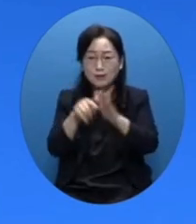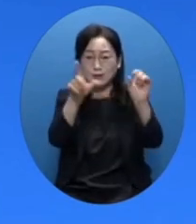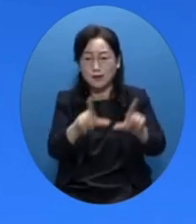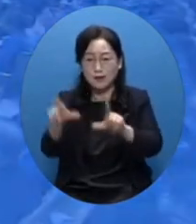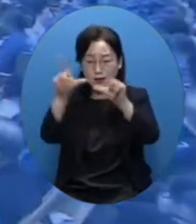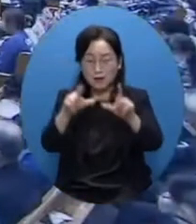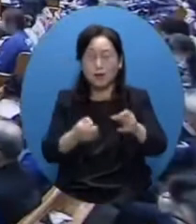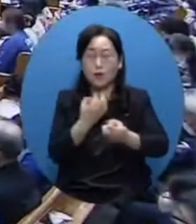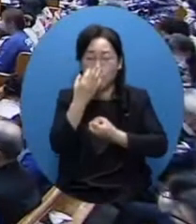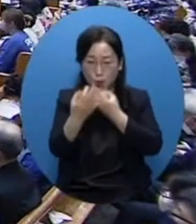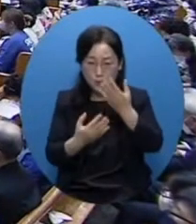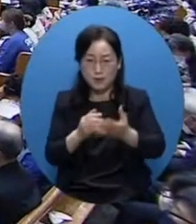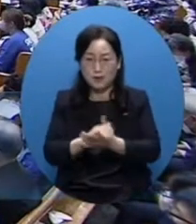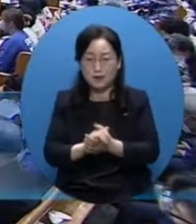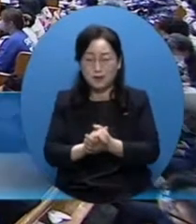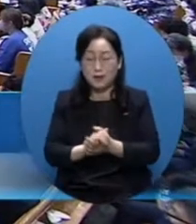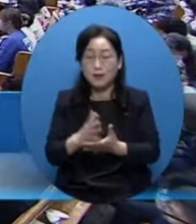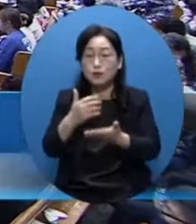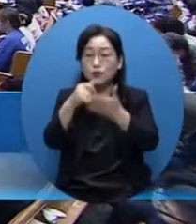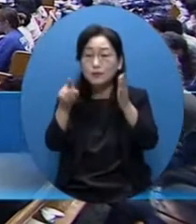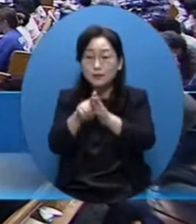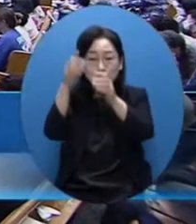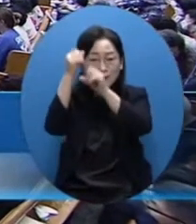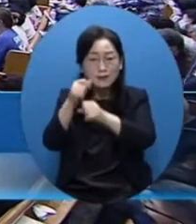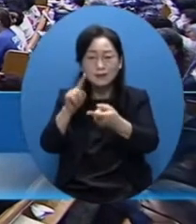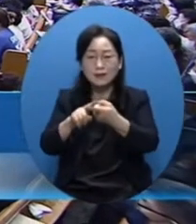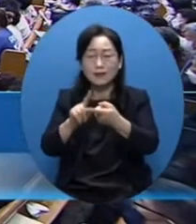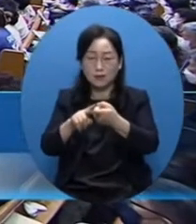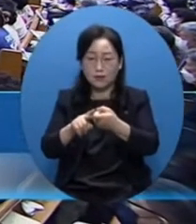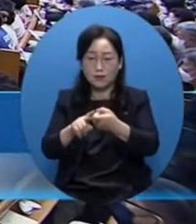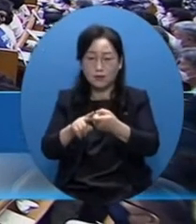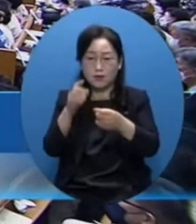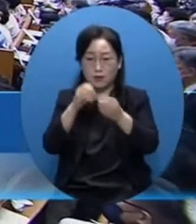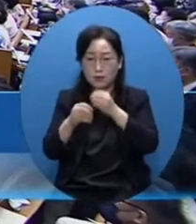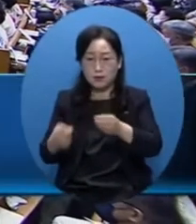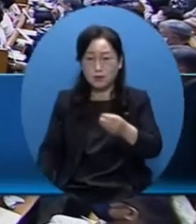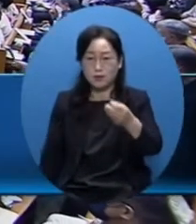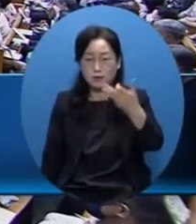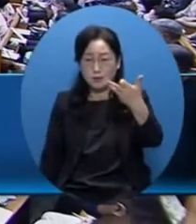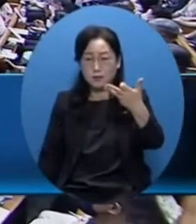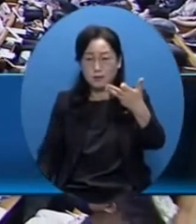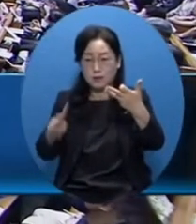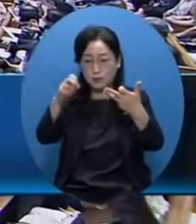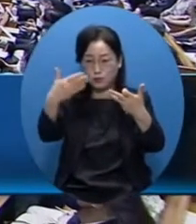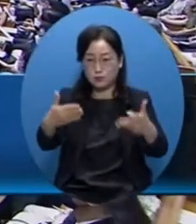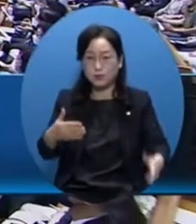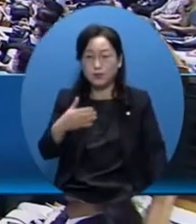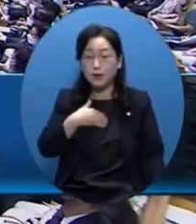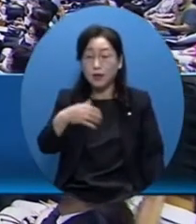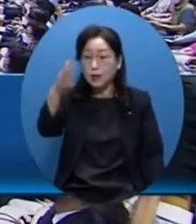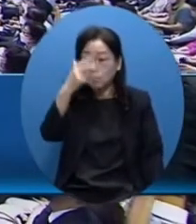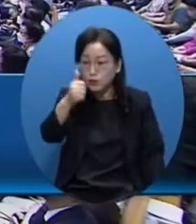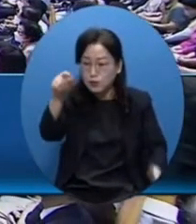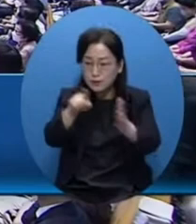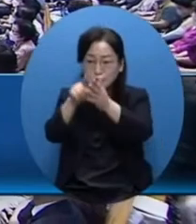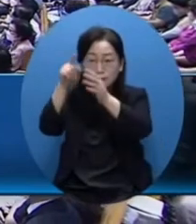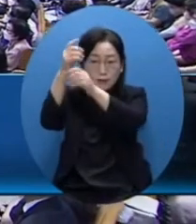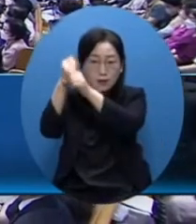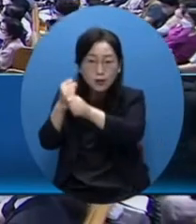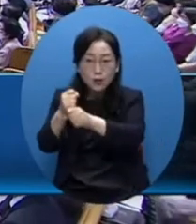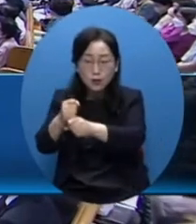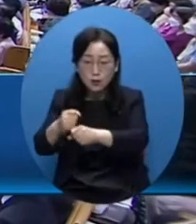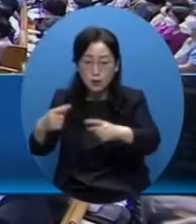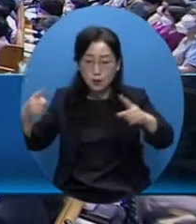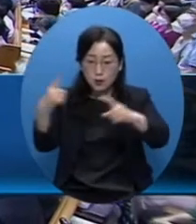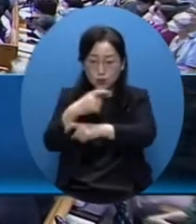고백합니다 줌을 의자는 신앙에 대해서 18번 29조 로 말씀합니다 내가 주를 의뢰하고 조건을